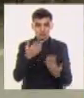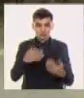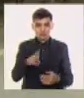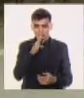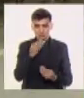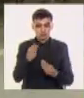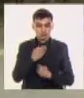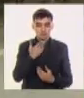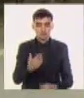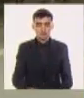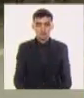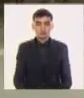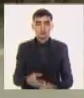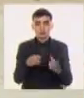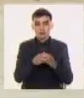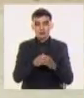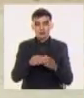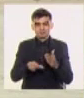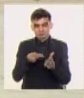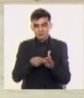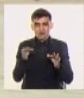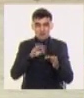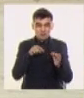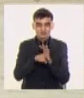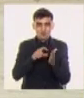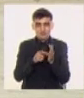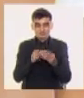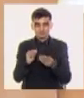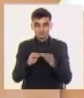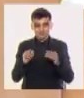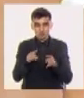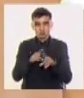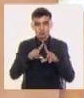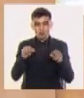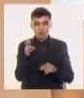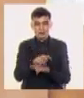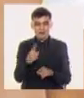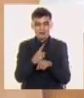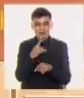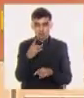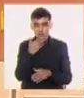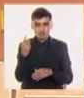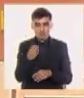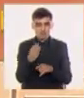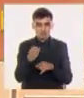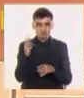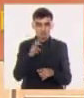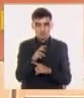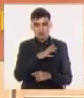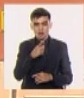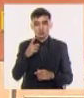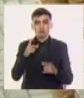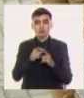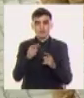событий. Бригада маляров, отделочников уже не одну неделю приходит в эту школу как на работу. Вот только работа, по их словам, давно